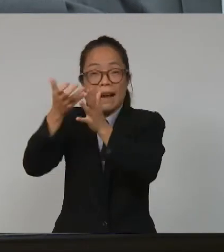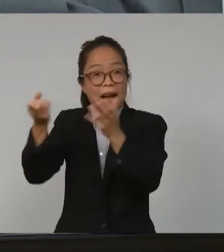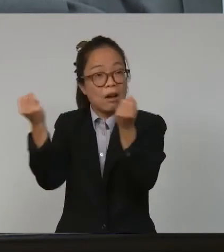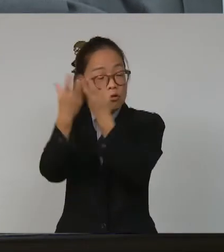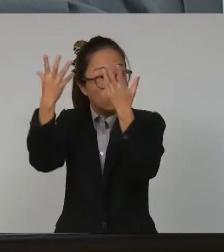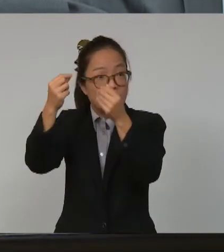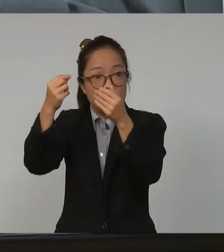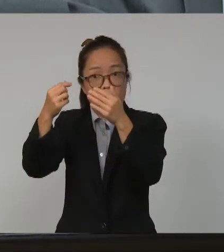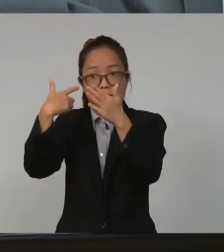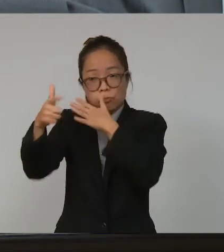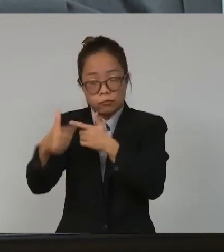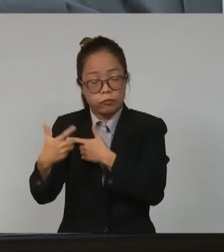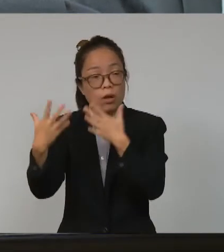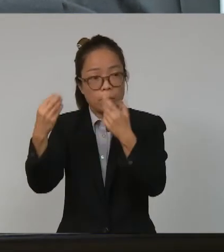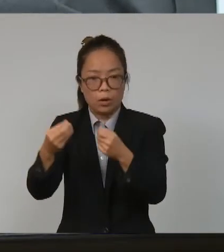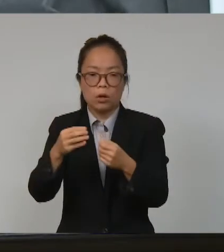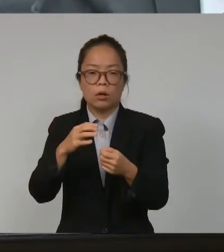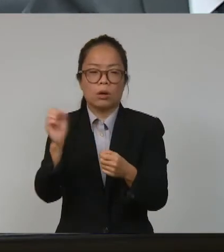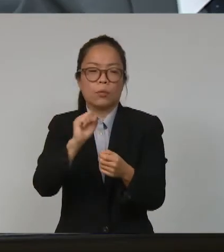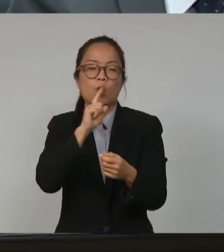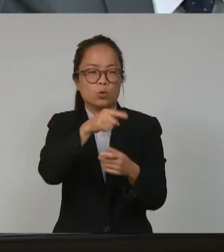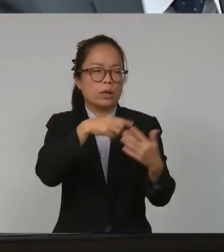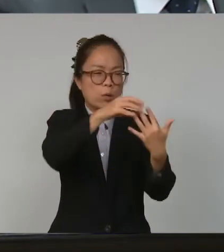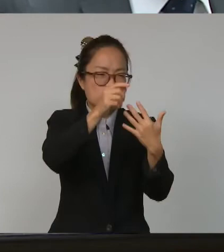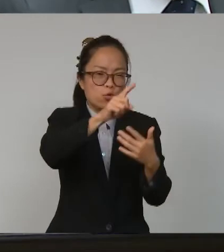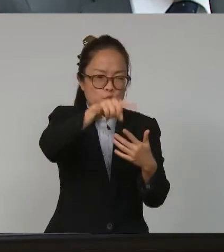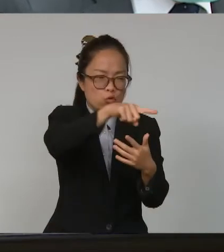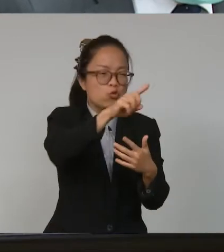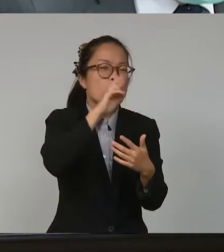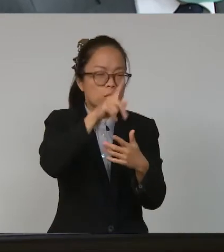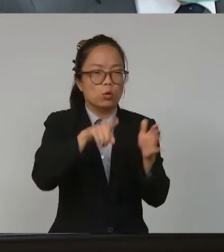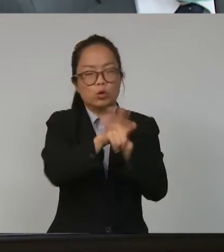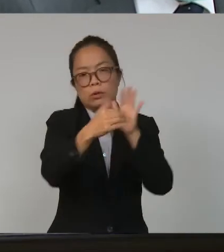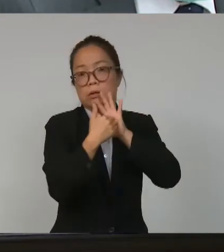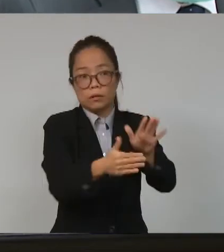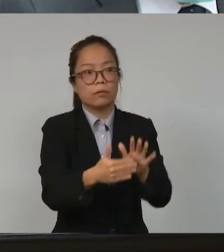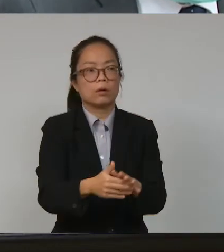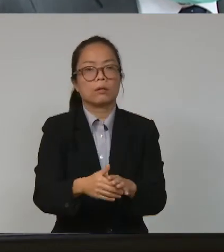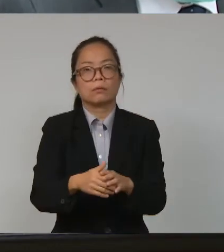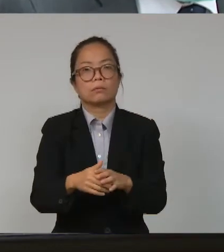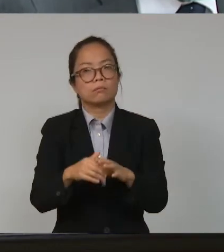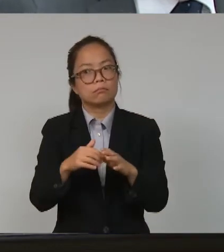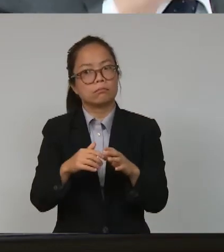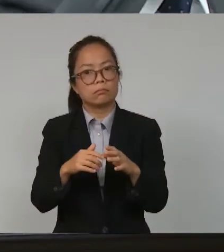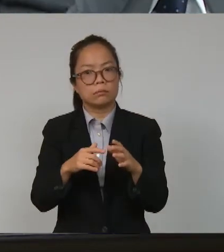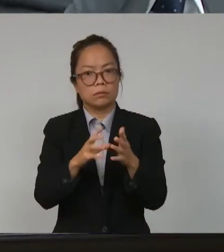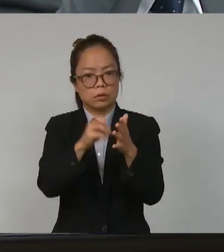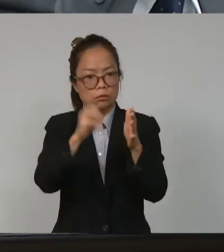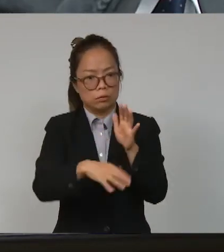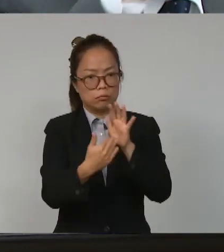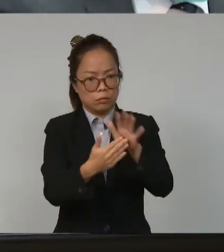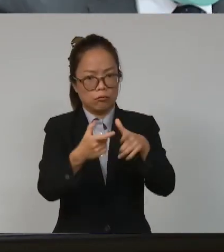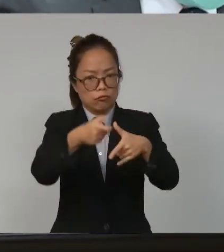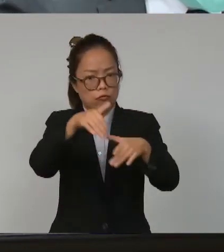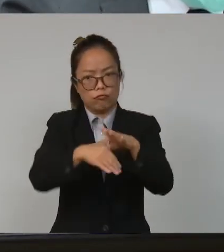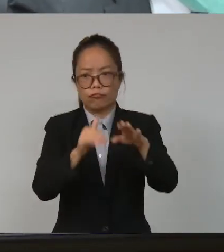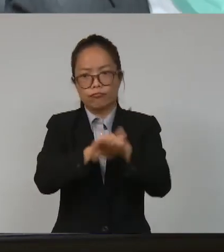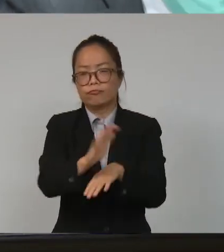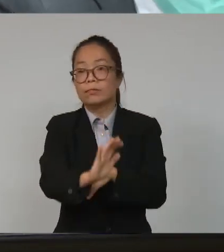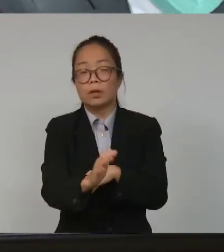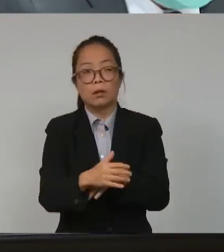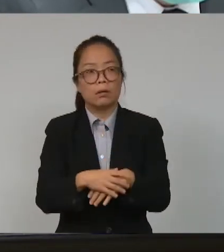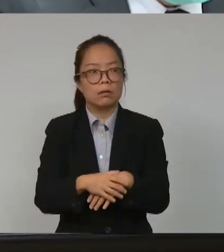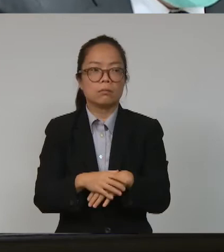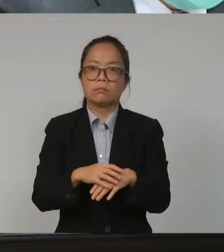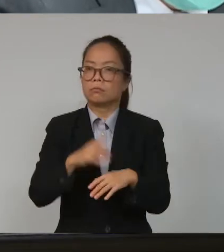讲说，哎，他因为选错或者怎么样的情况，这样你就可以去。那个把他的这个请求呢，去